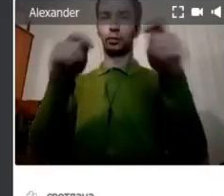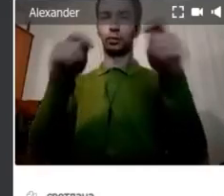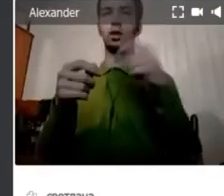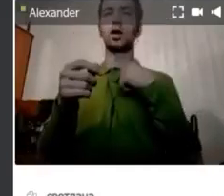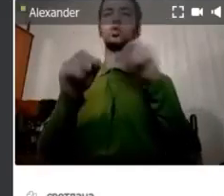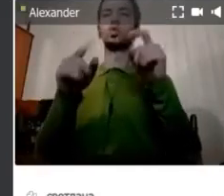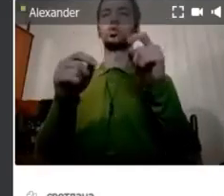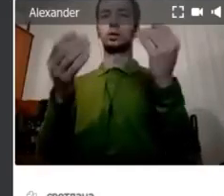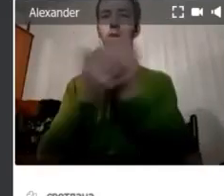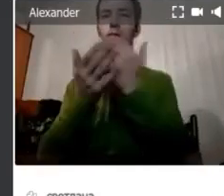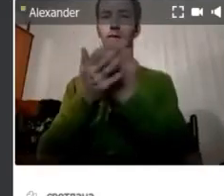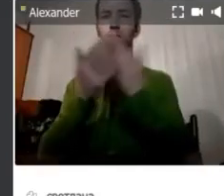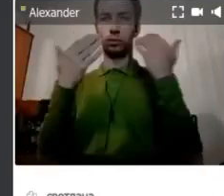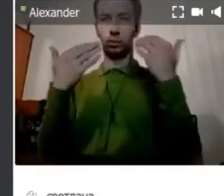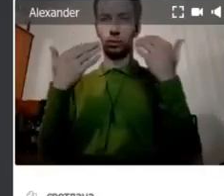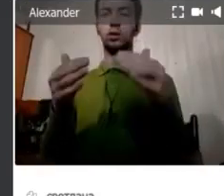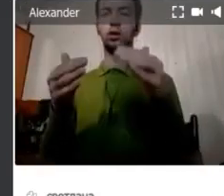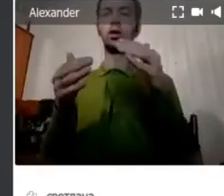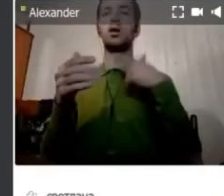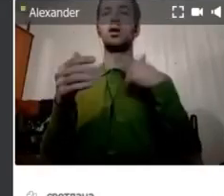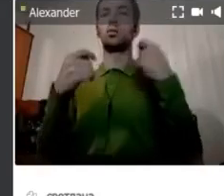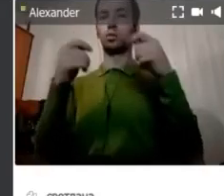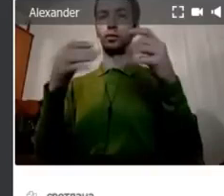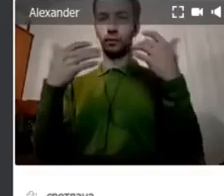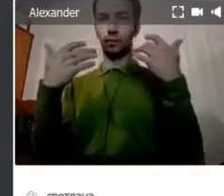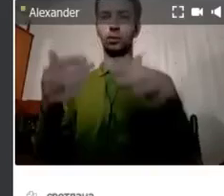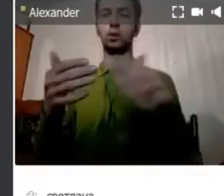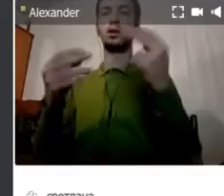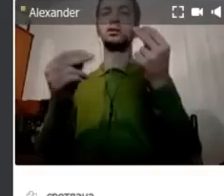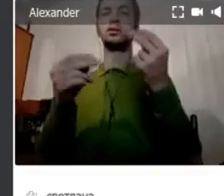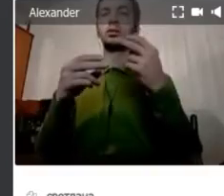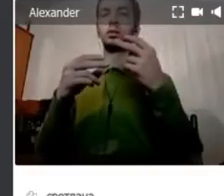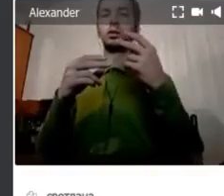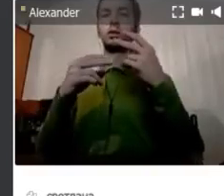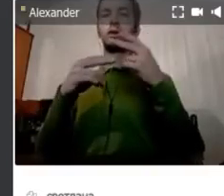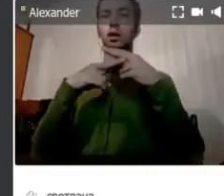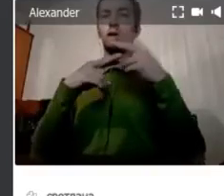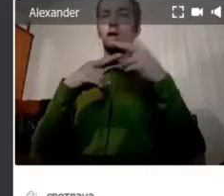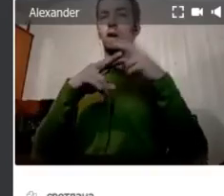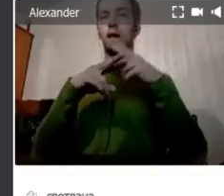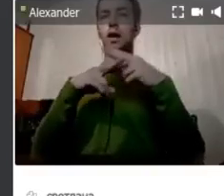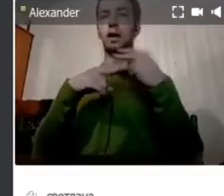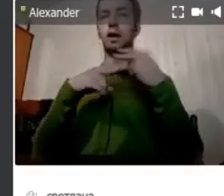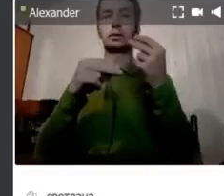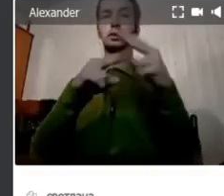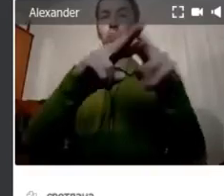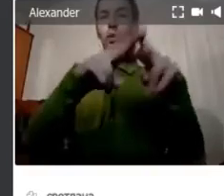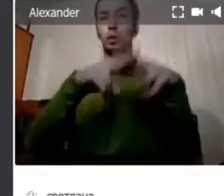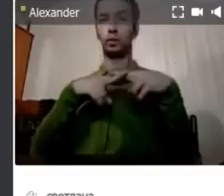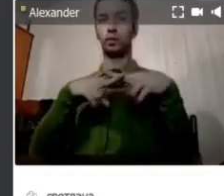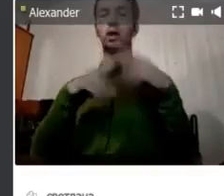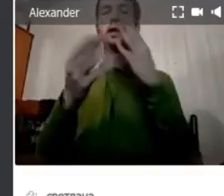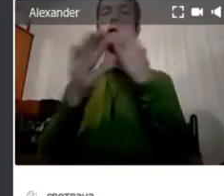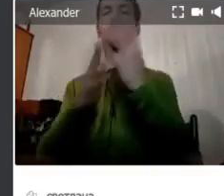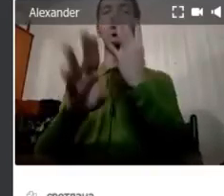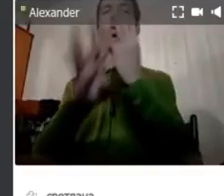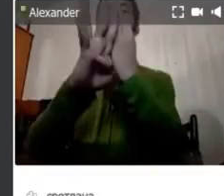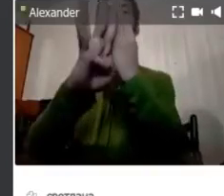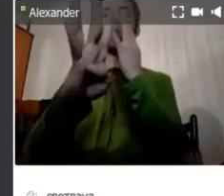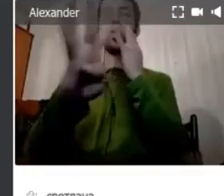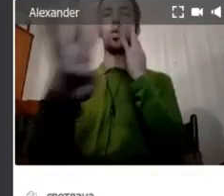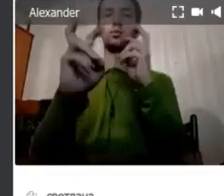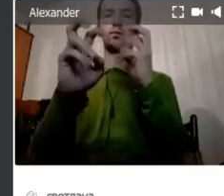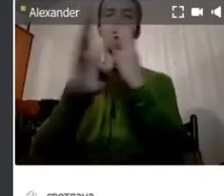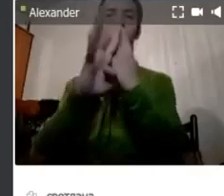компания работает с несколькими банками. Допустим, для Европы там Сантандер, для Турции свой, для Латинской Америки свой, для